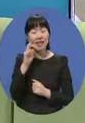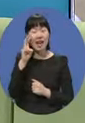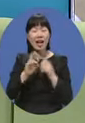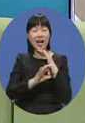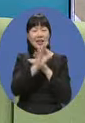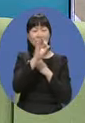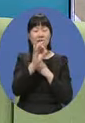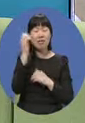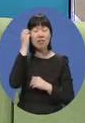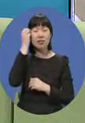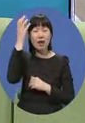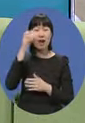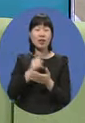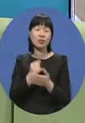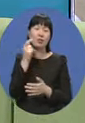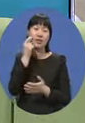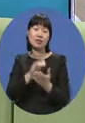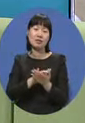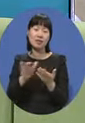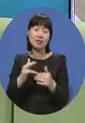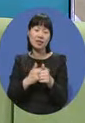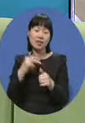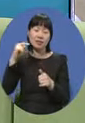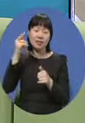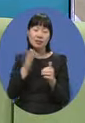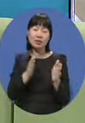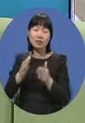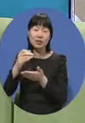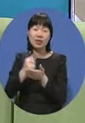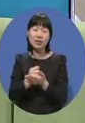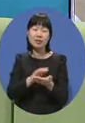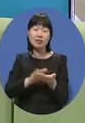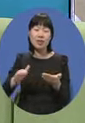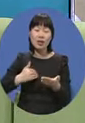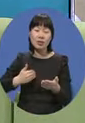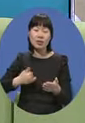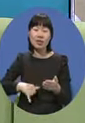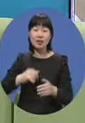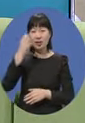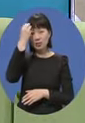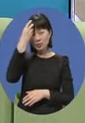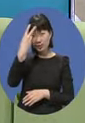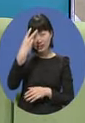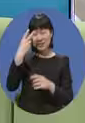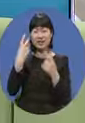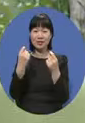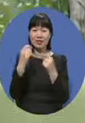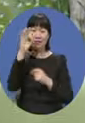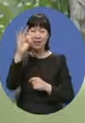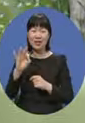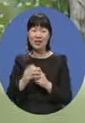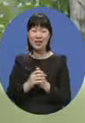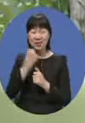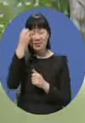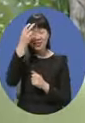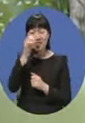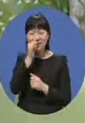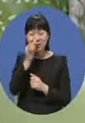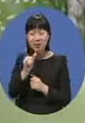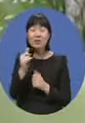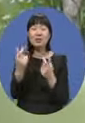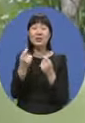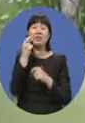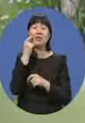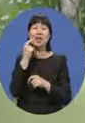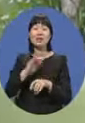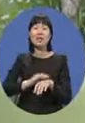아침에 깜빡 있고 안 갖고 왔습니다 선생님 다음부터 챙겨 습니다 우리 애가 한고 2쯤 돼 보이네요 아니 뭐고 2가 돼도 이렇게 못하는 애들이